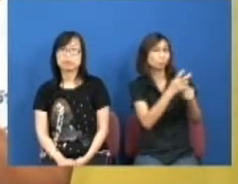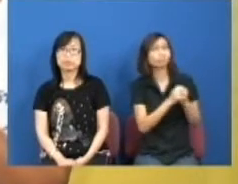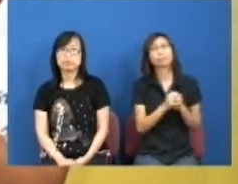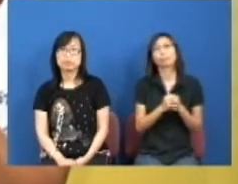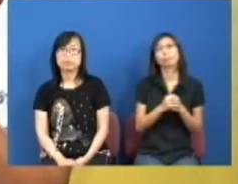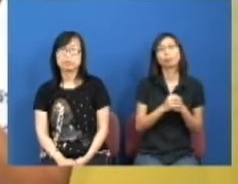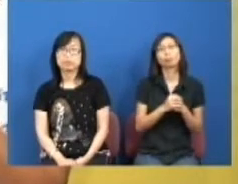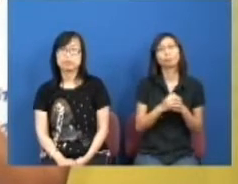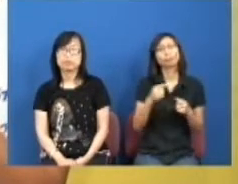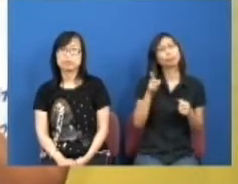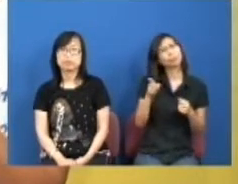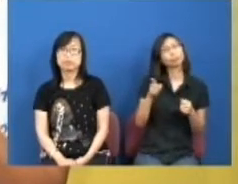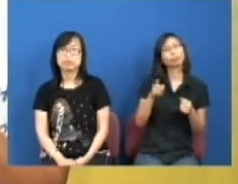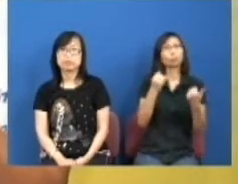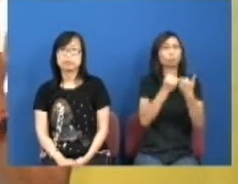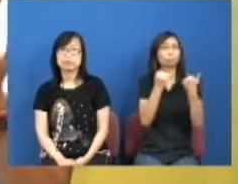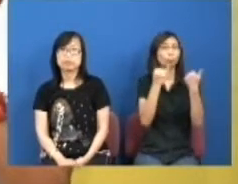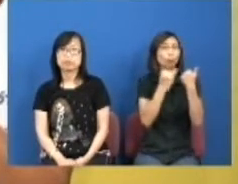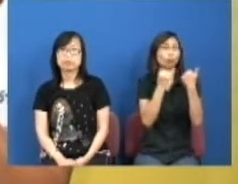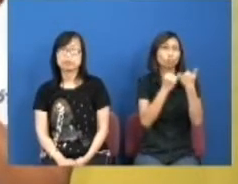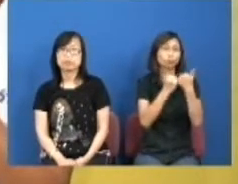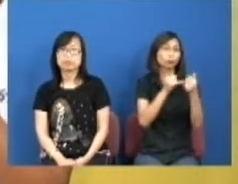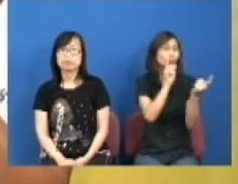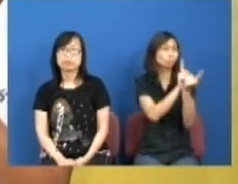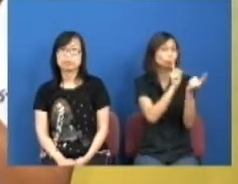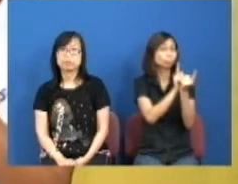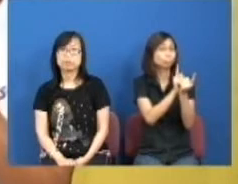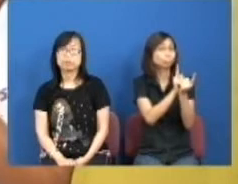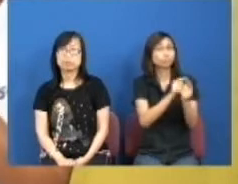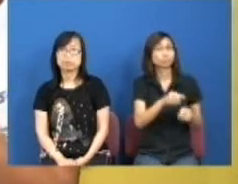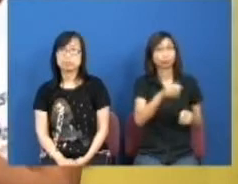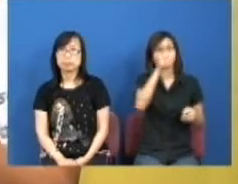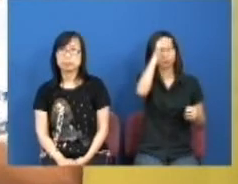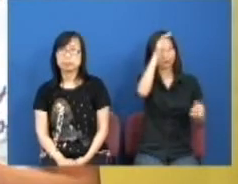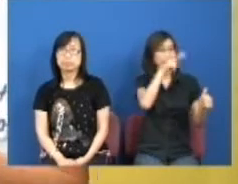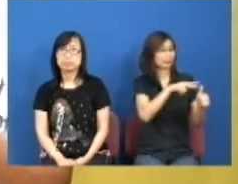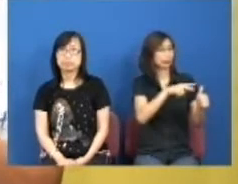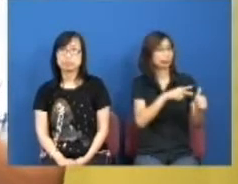者可能你哋學生咁，可能對政治都會有一個比較批判嘅諗法。但係其實都